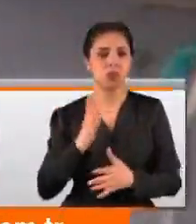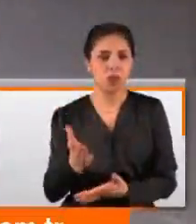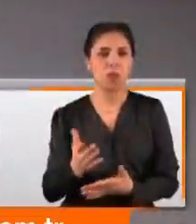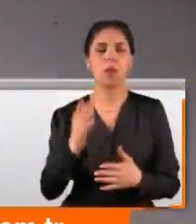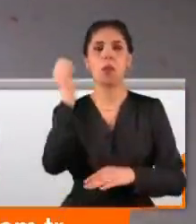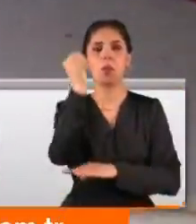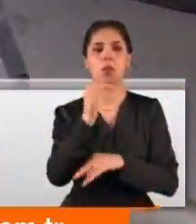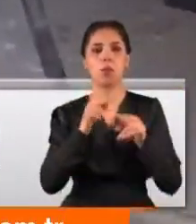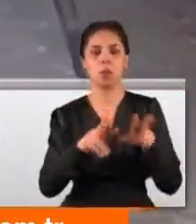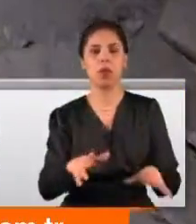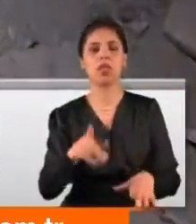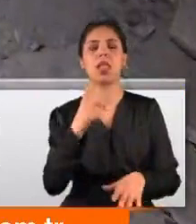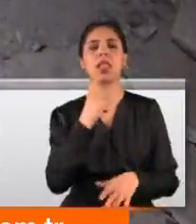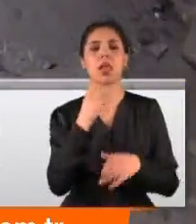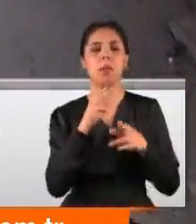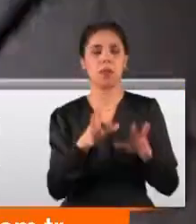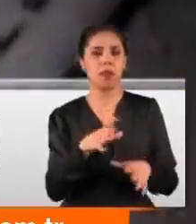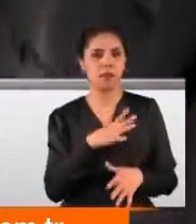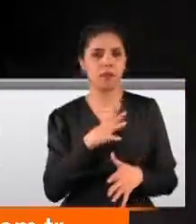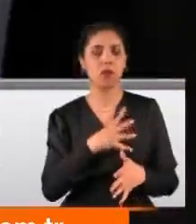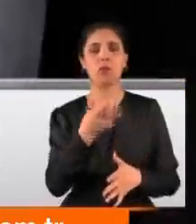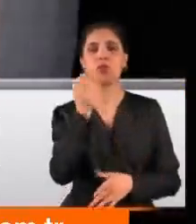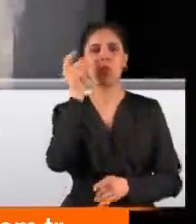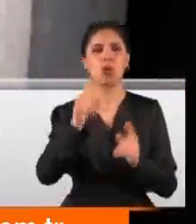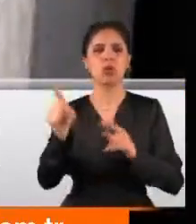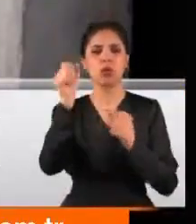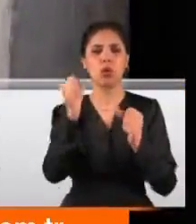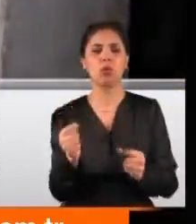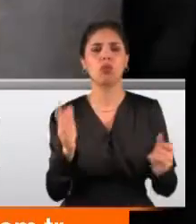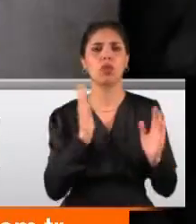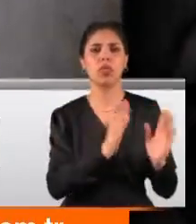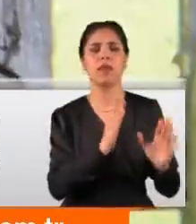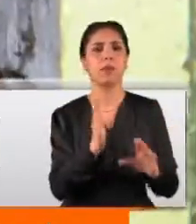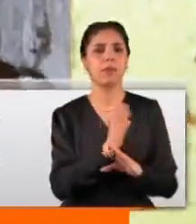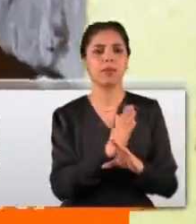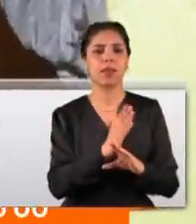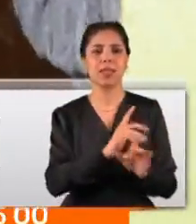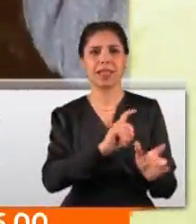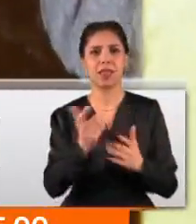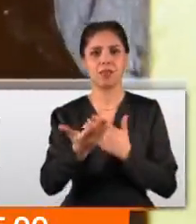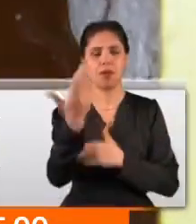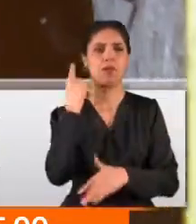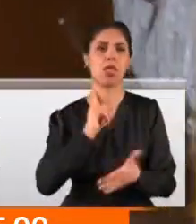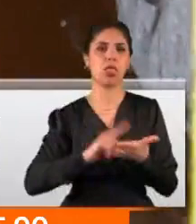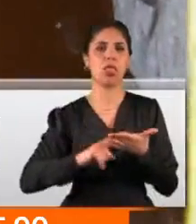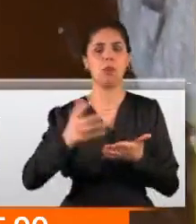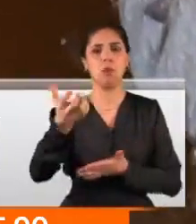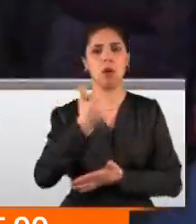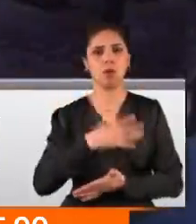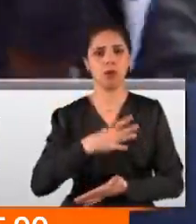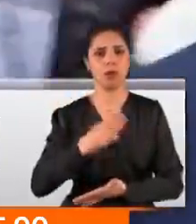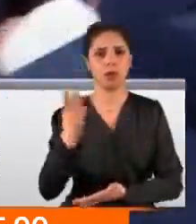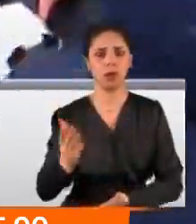patlak, demirleri çatlak. Ama yüzlerce kişi hala orada yaşıyor. Gerekçeleri tahliye öncesi tapularını alabilme